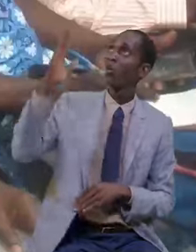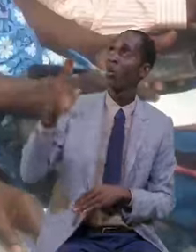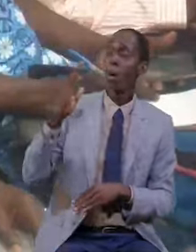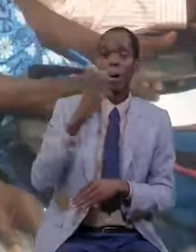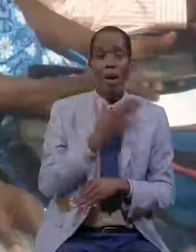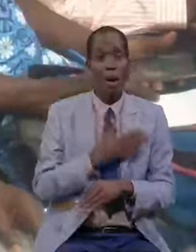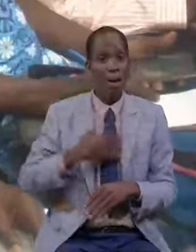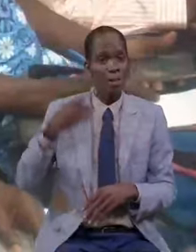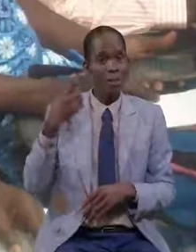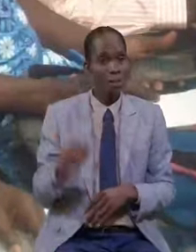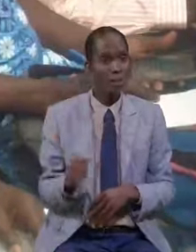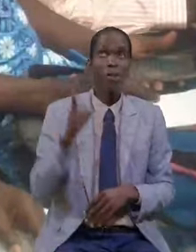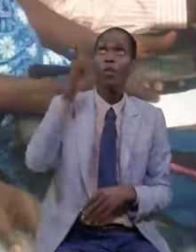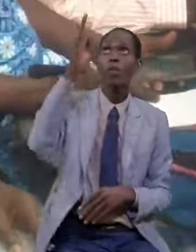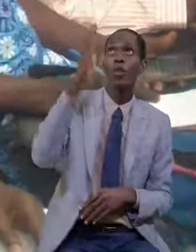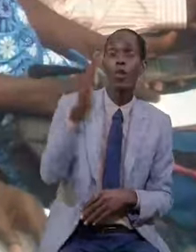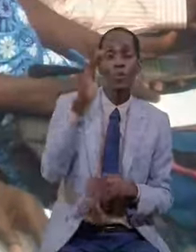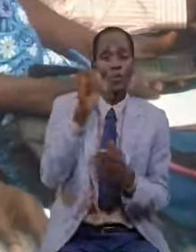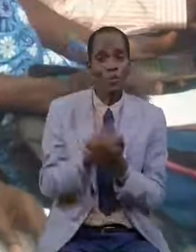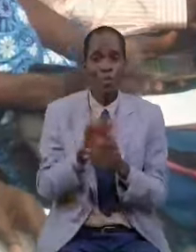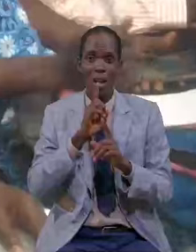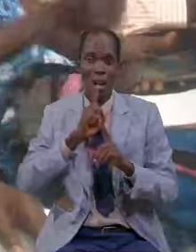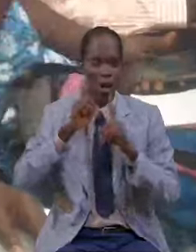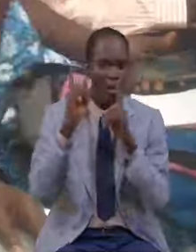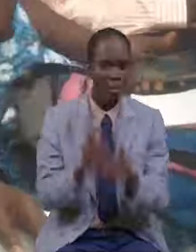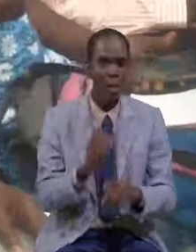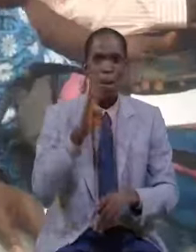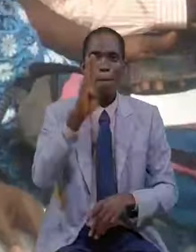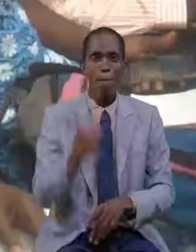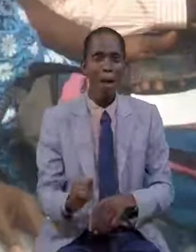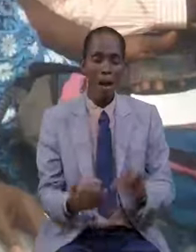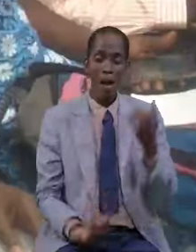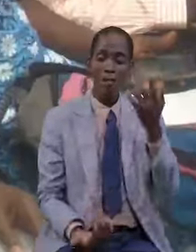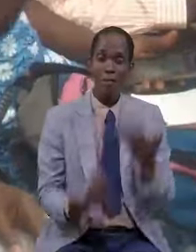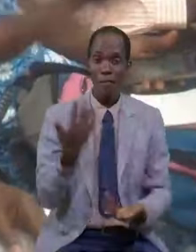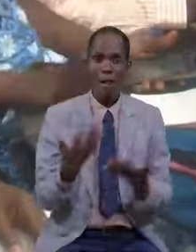feu. Le Dieu qui répond par le feu,